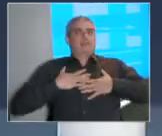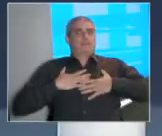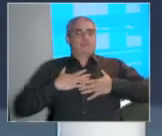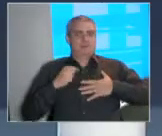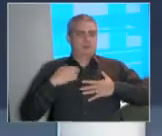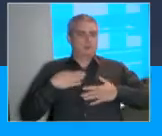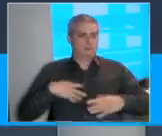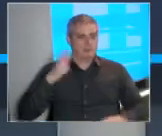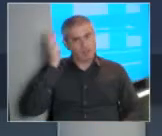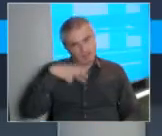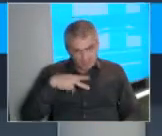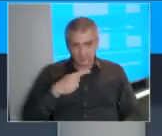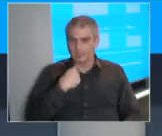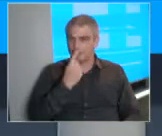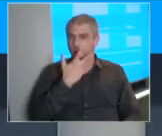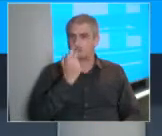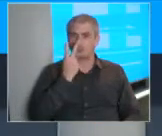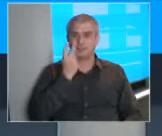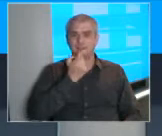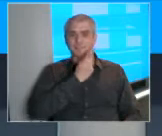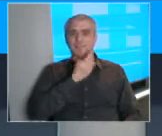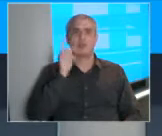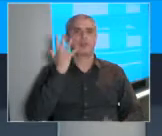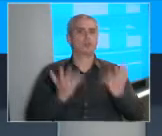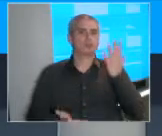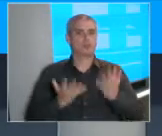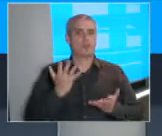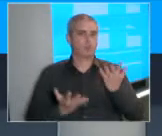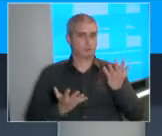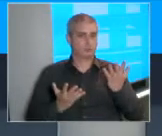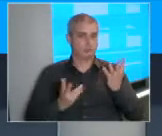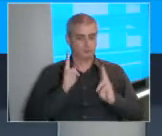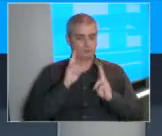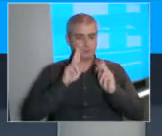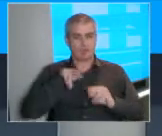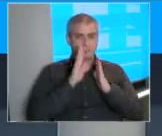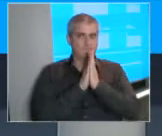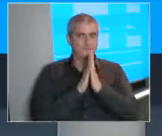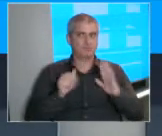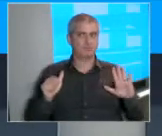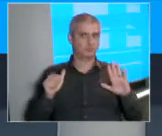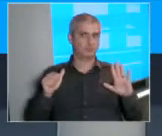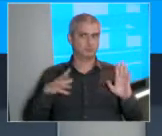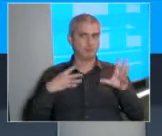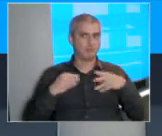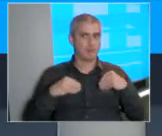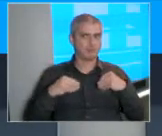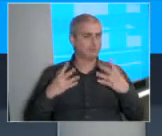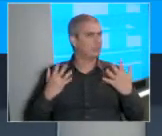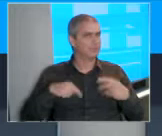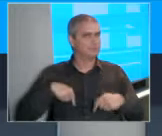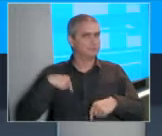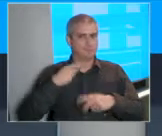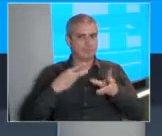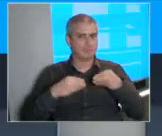לידיה, אני רוצה קודם כל להבין, אמרתי 320 מיליון טונות מיוצרים יוצרו ב-2016 של פלסטיק. כמה זמן